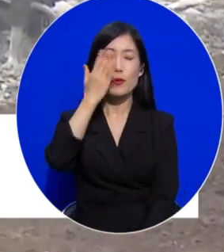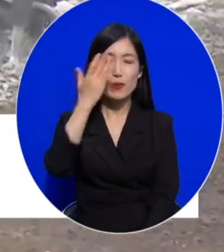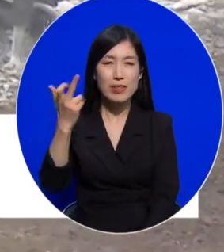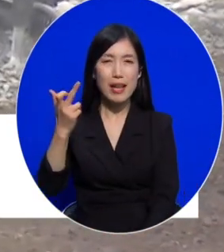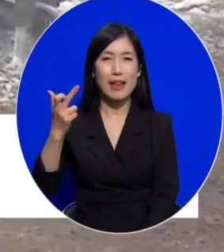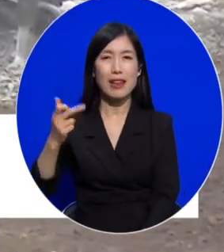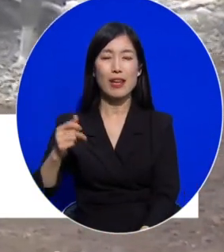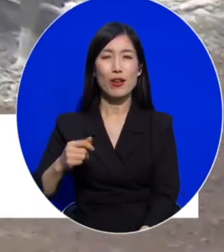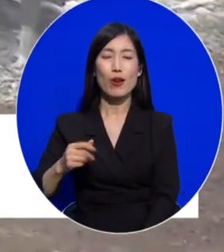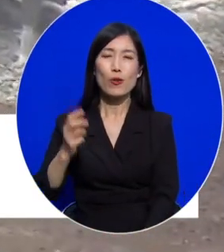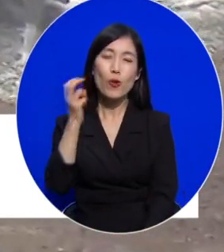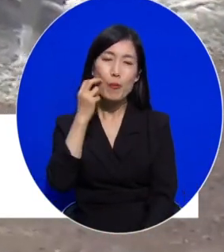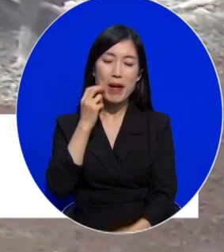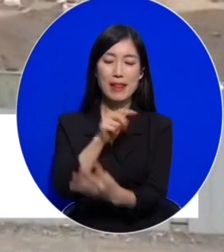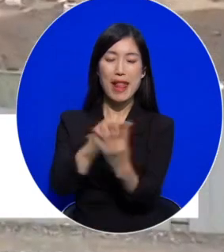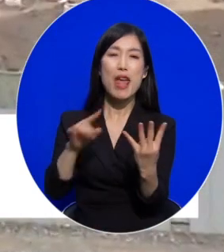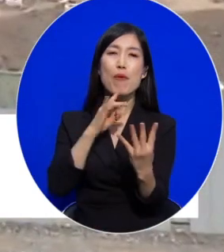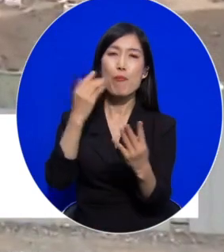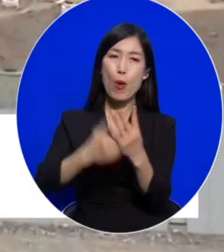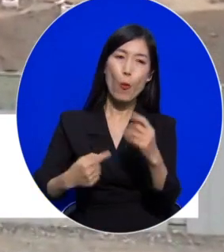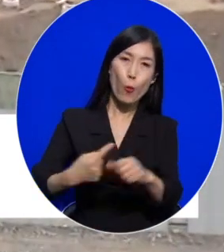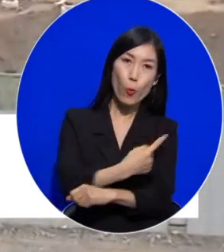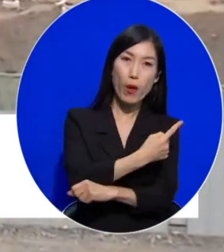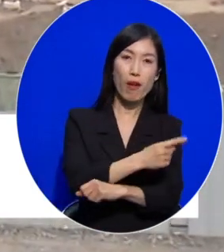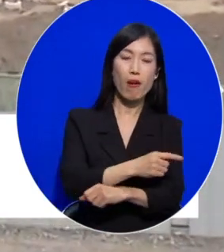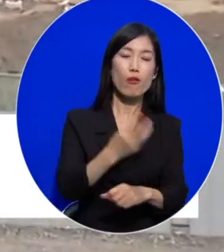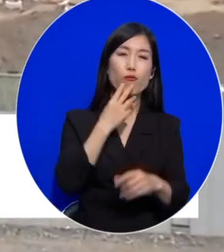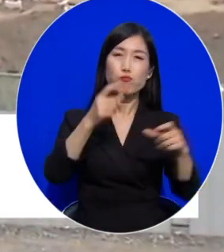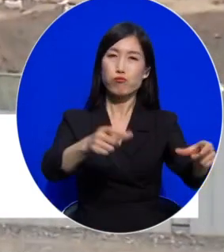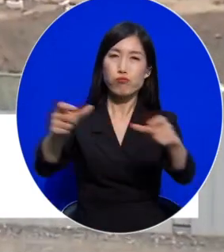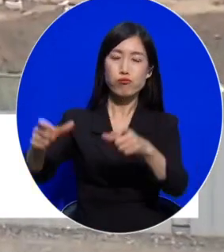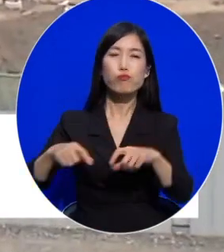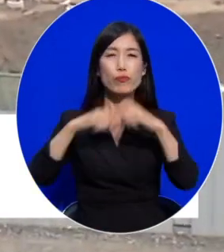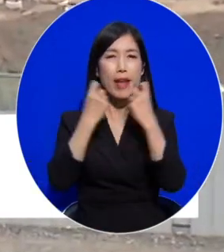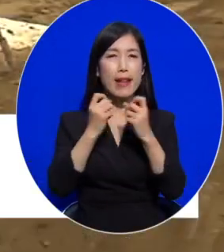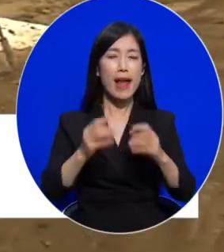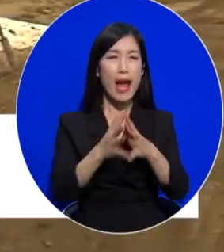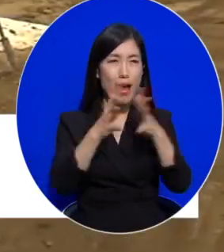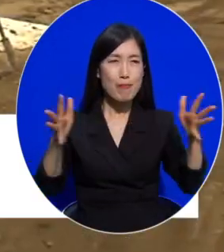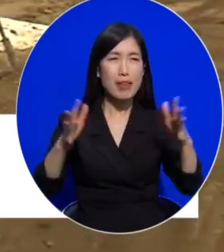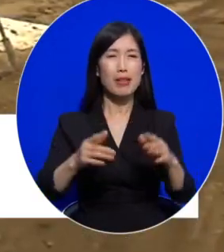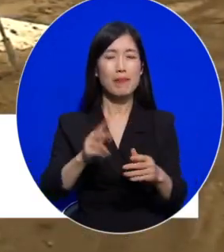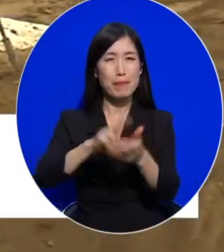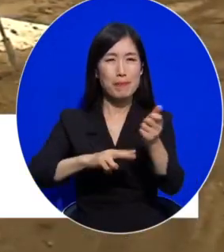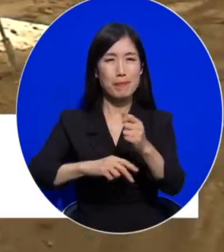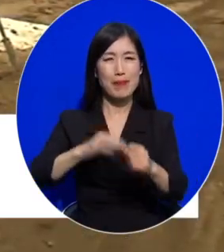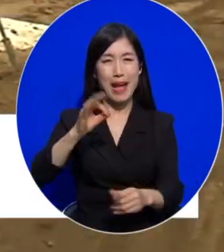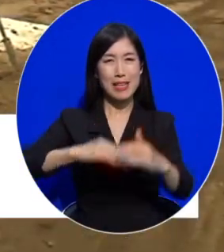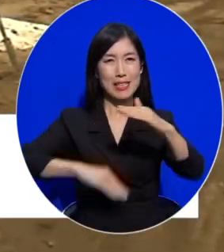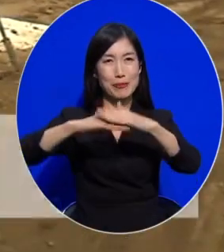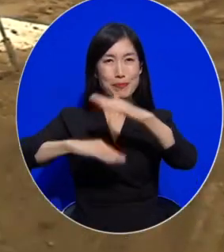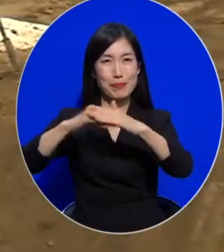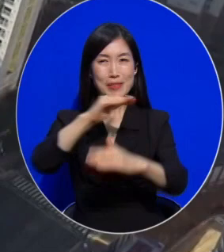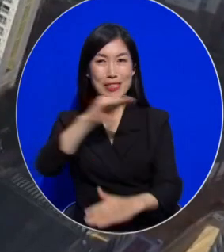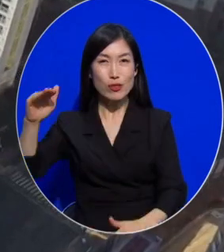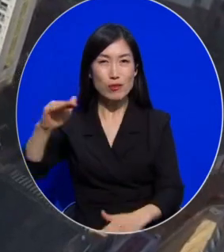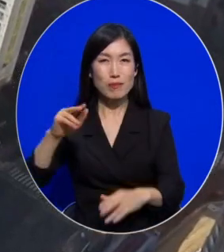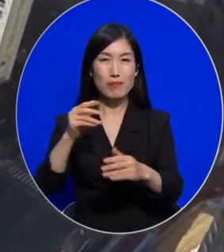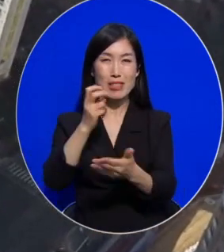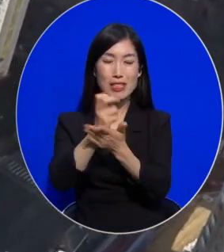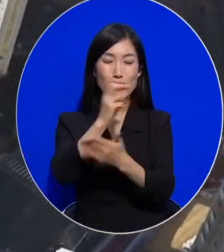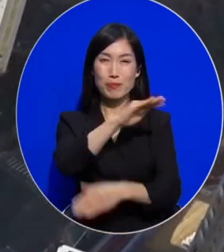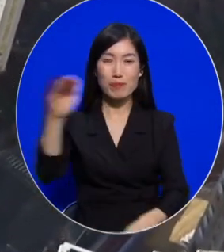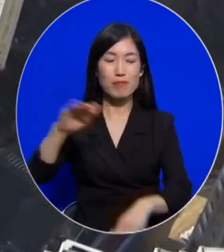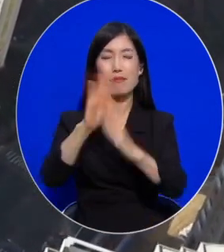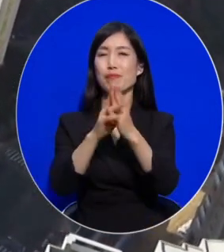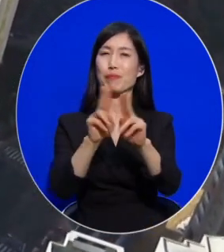모든 투기과열지구와 조정대상지역 민간택지 분양가 상한제 적용 지역이 전면 해제됩니다 전매제한